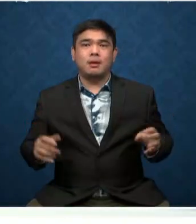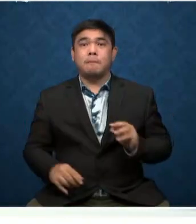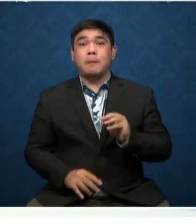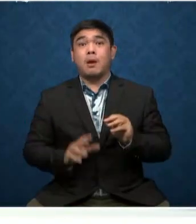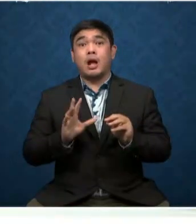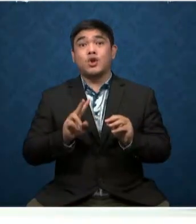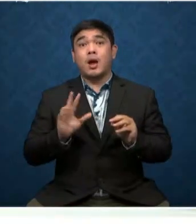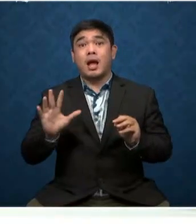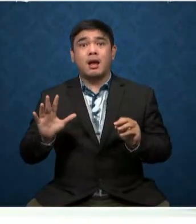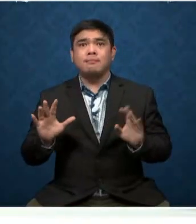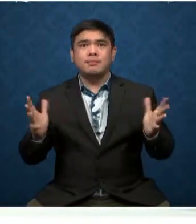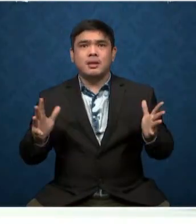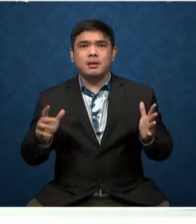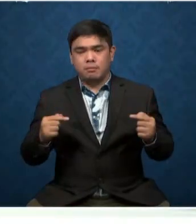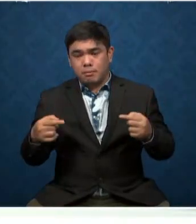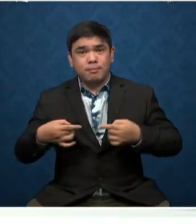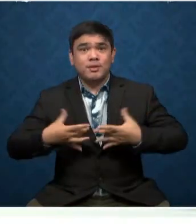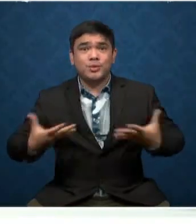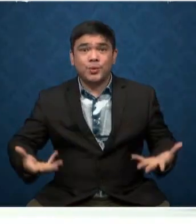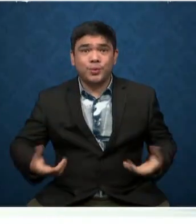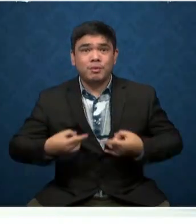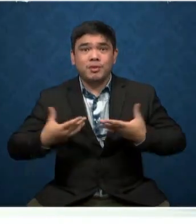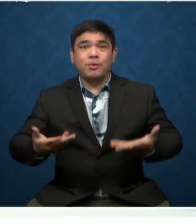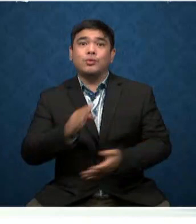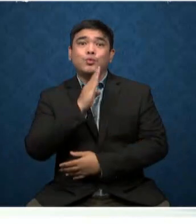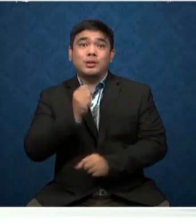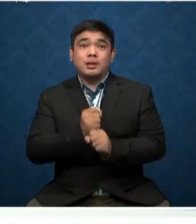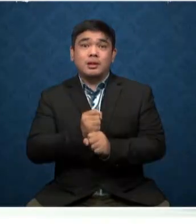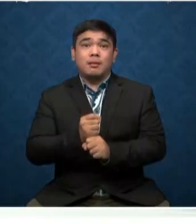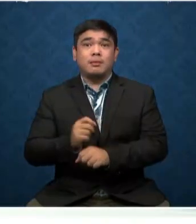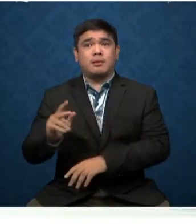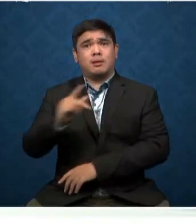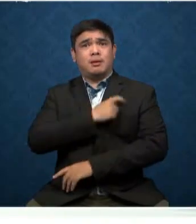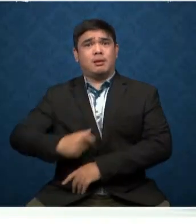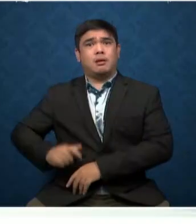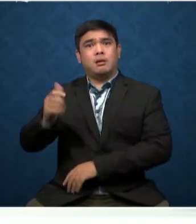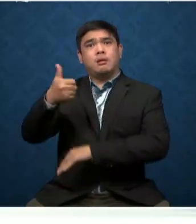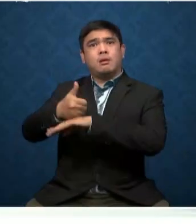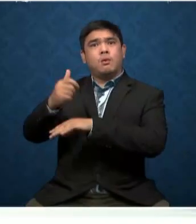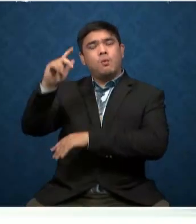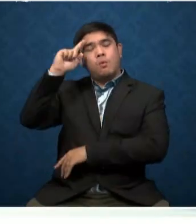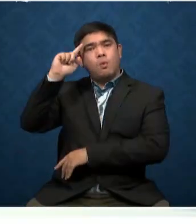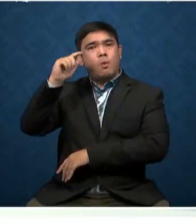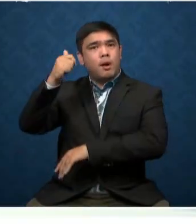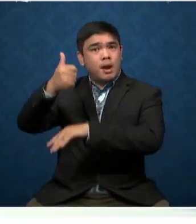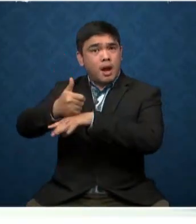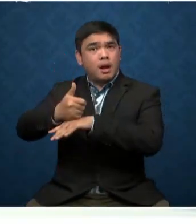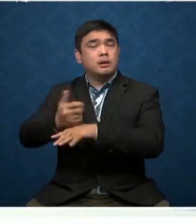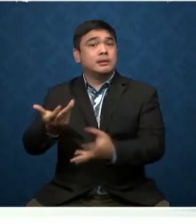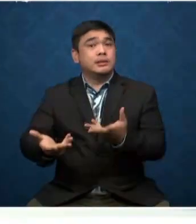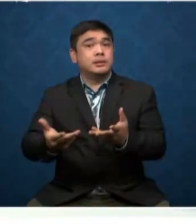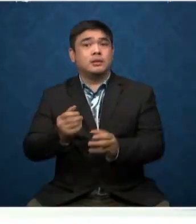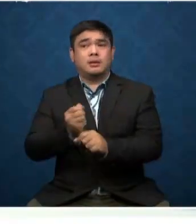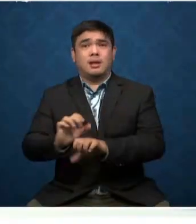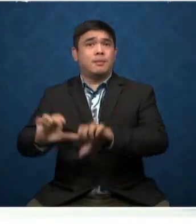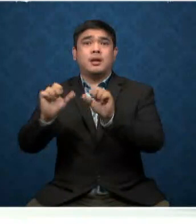การแก้ไขเพิ่มเติมรัฐธรรมนูญที่เป็นการเปลี่ยนแปลงการปกครองระบอบประชาธิปไตยอันมีพระมหากษัตริย์ทรงเป็นประมุขหรือเปลี่ยนแปลงรูปแบบของรัฐจะกระทำไ